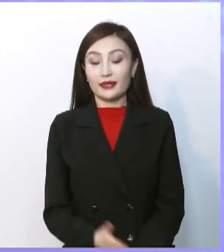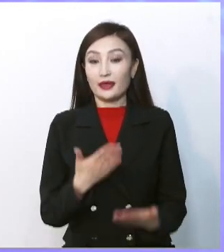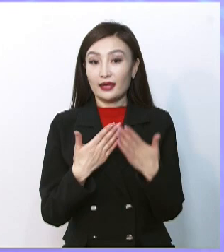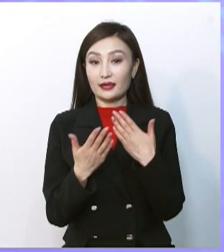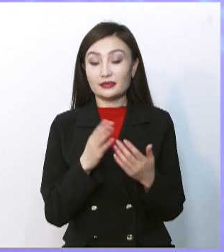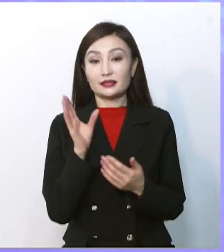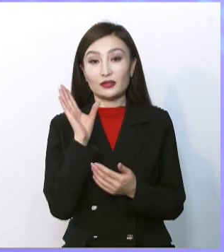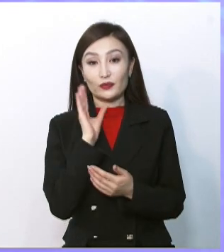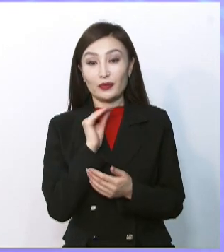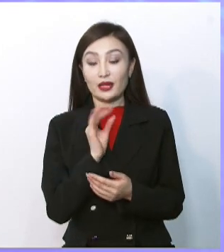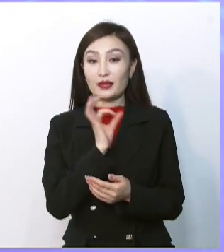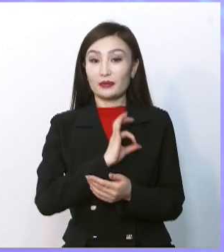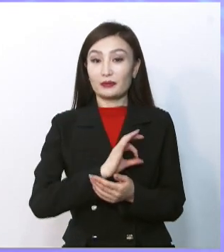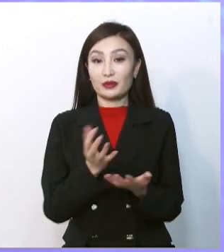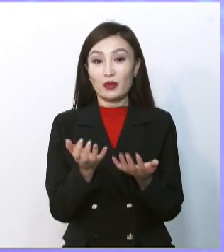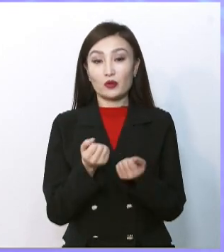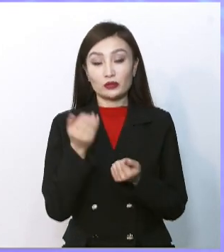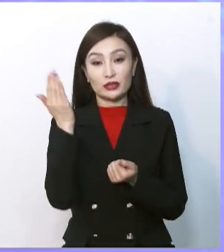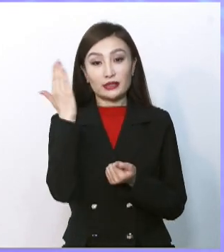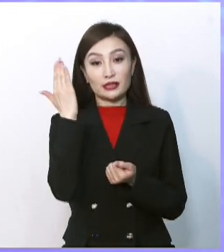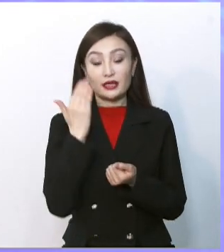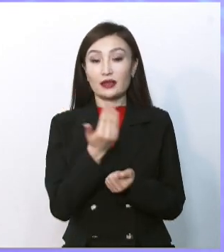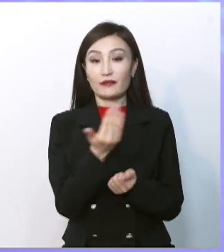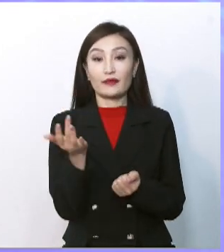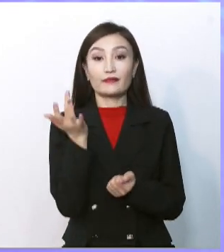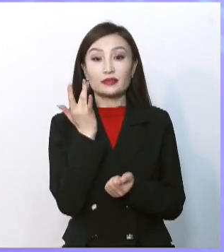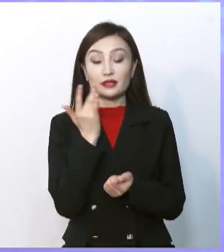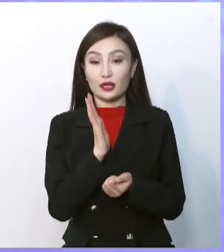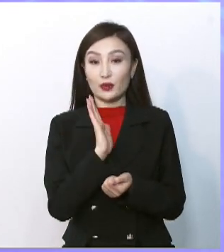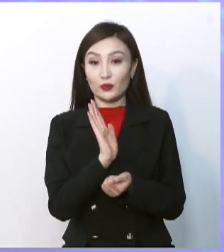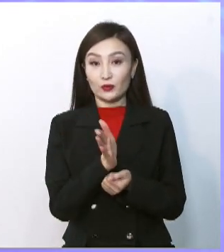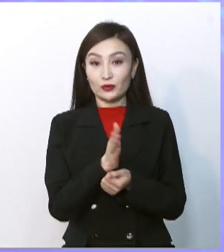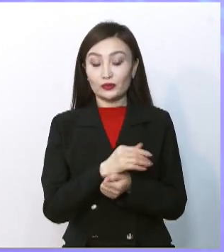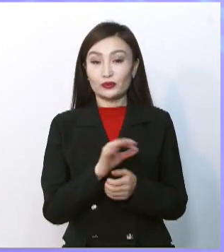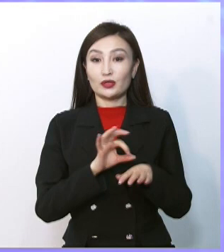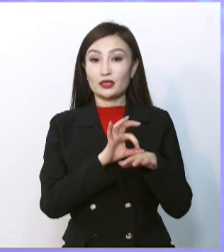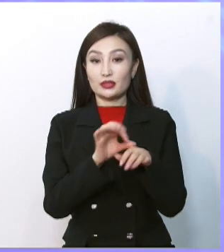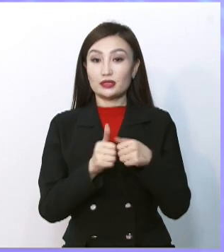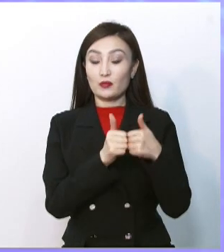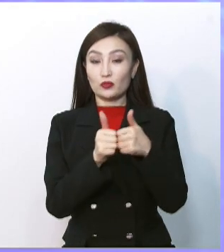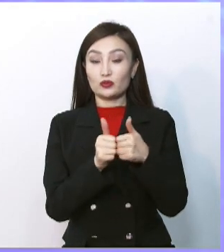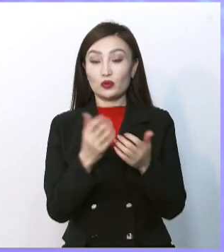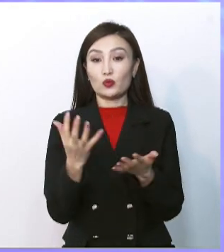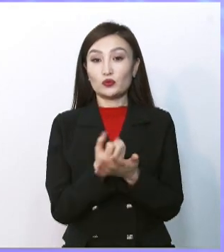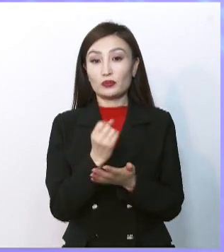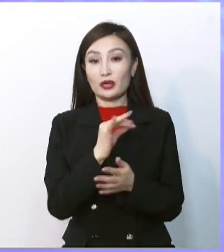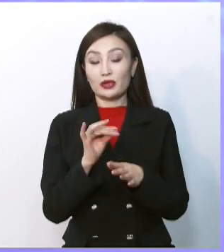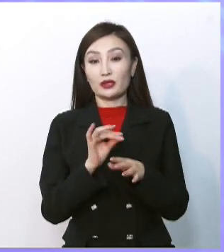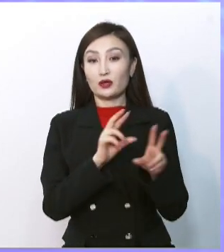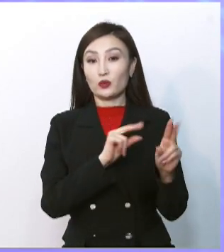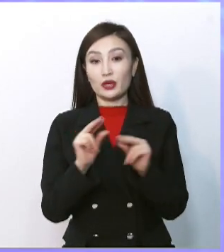Если умело применить полученные знания, то вам всегда будут сопутствовать успех и удача.